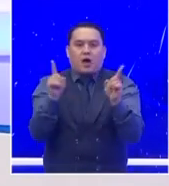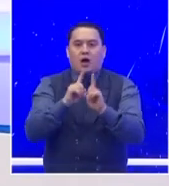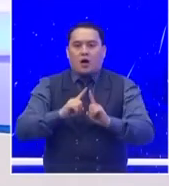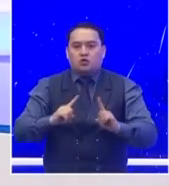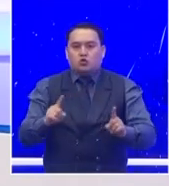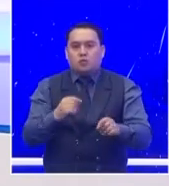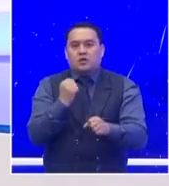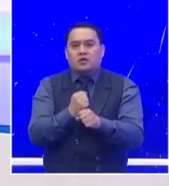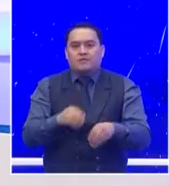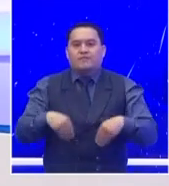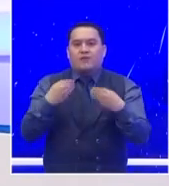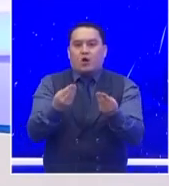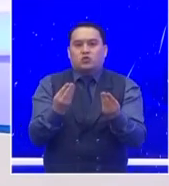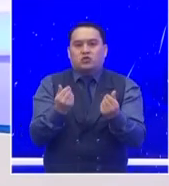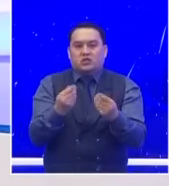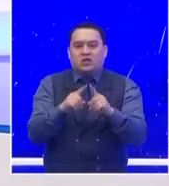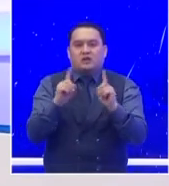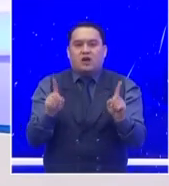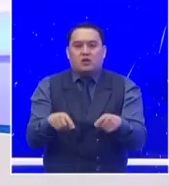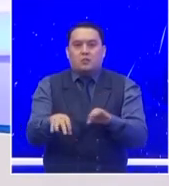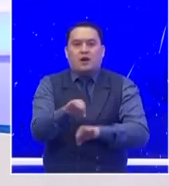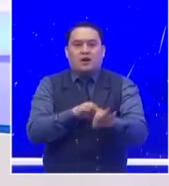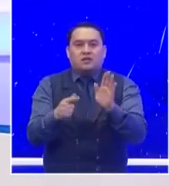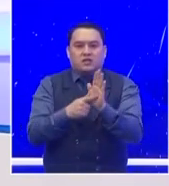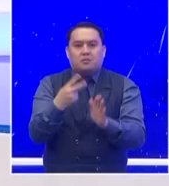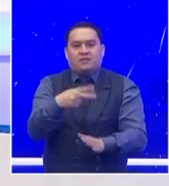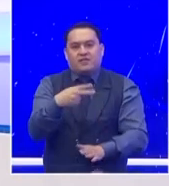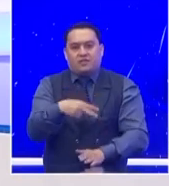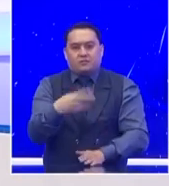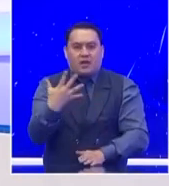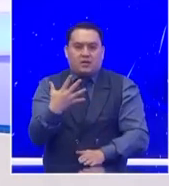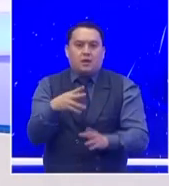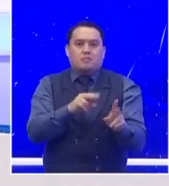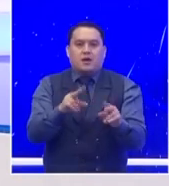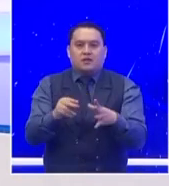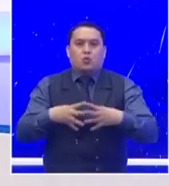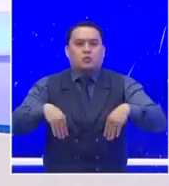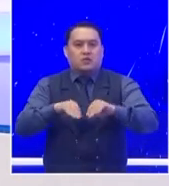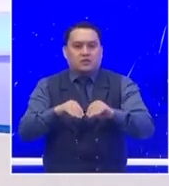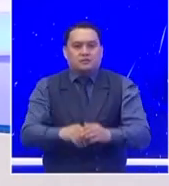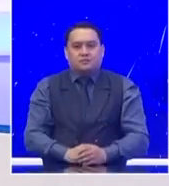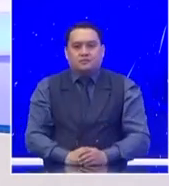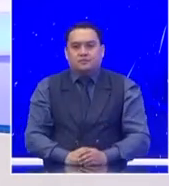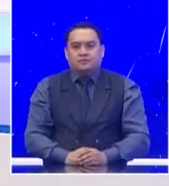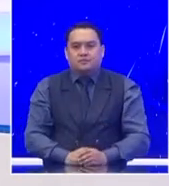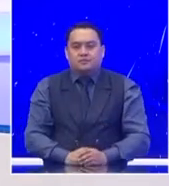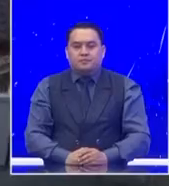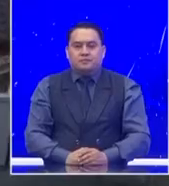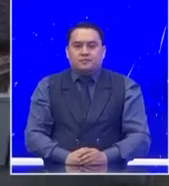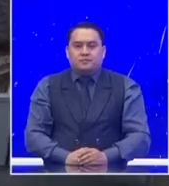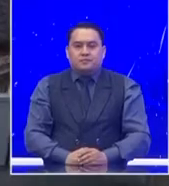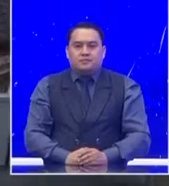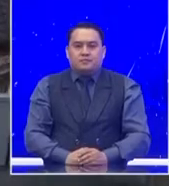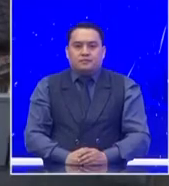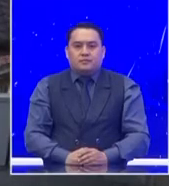Особый упор делается на выдачу денежных сертификатов по проектам 7-20-25 и «Бақытты отбасы». Подробнее в сюжете.